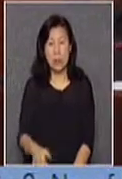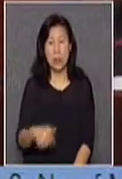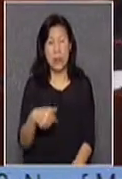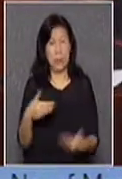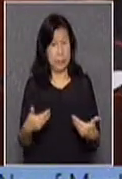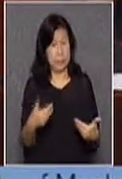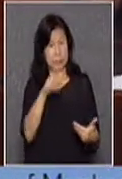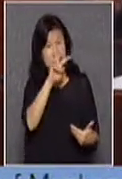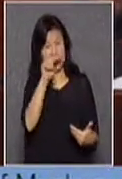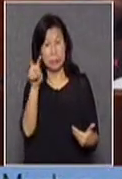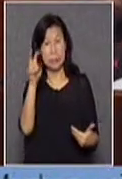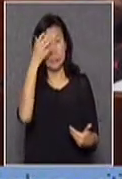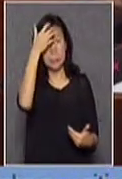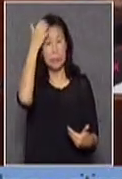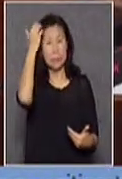個嘅